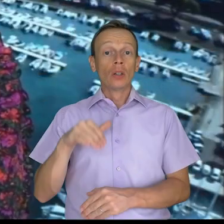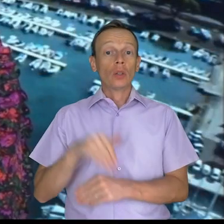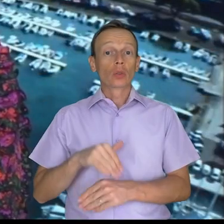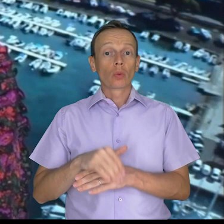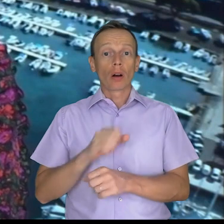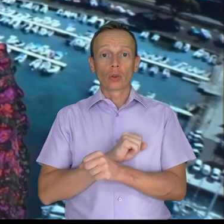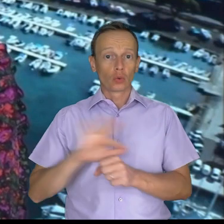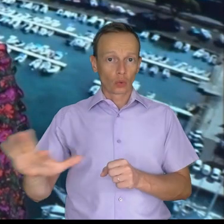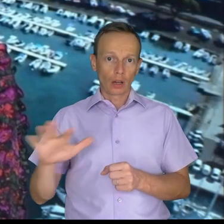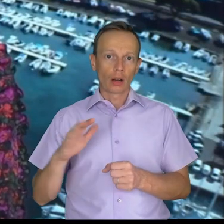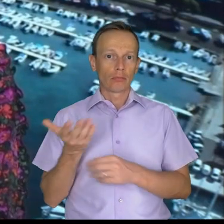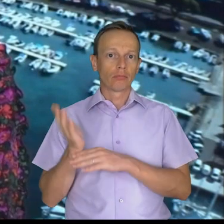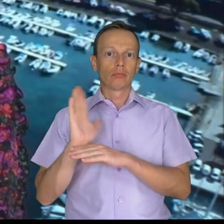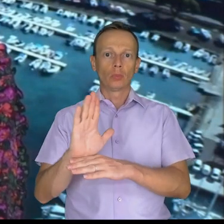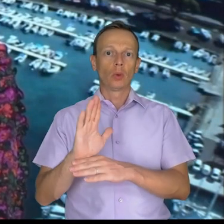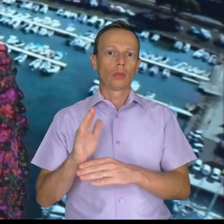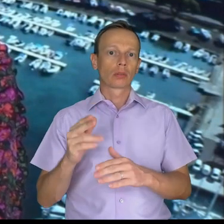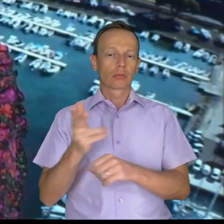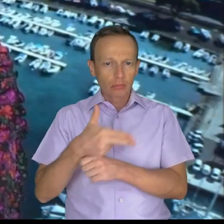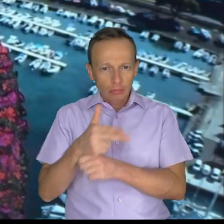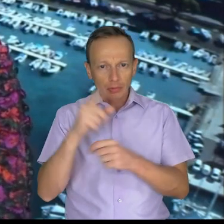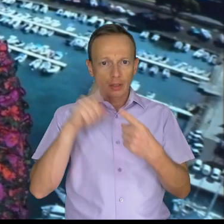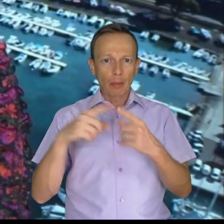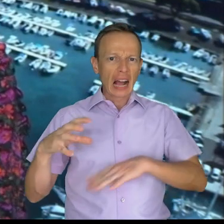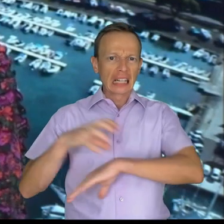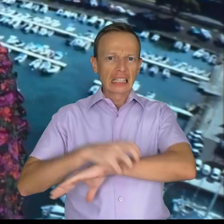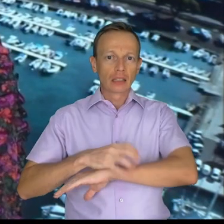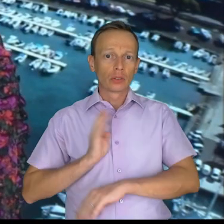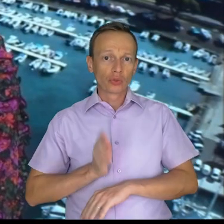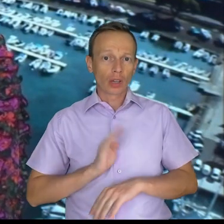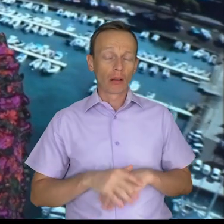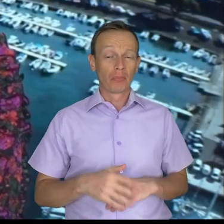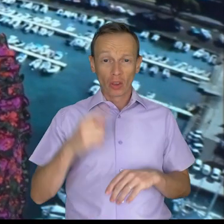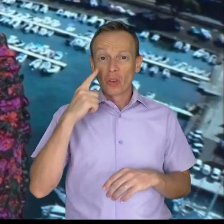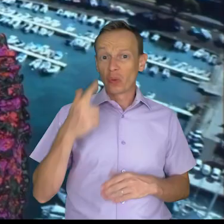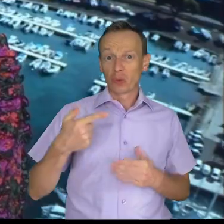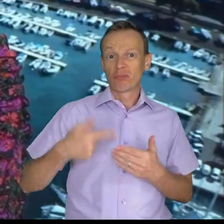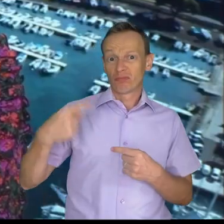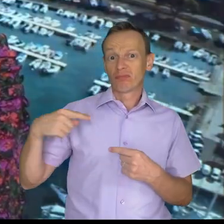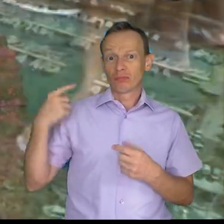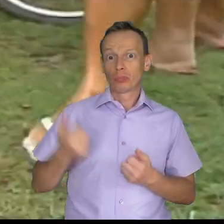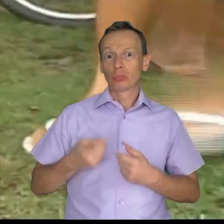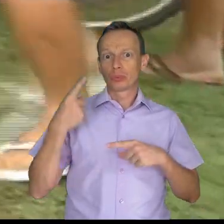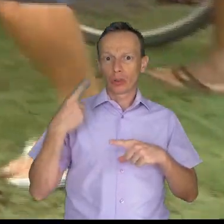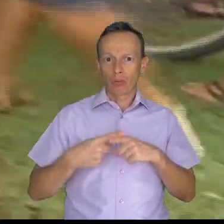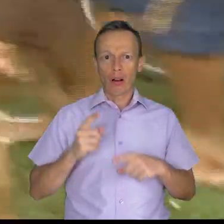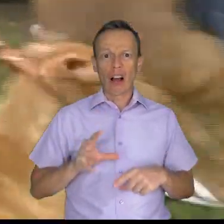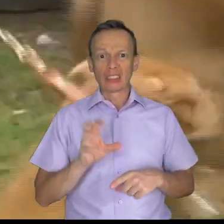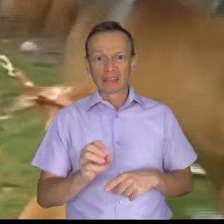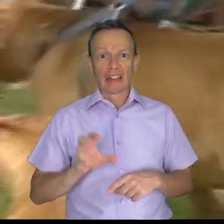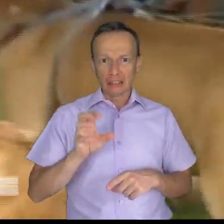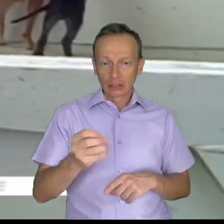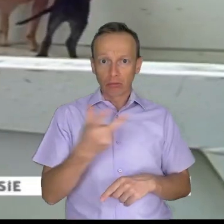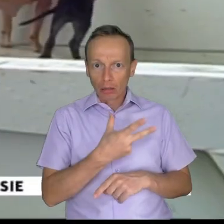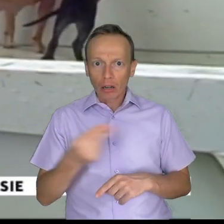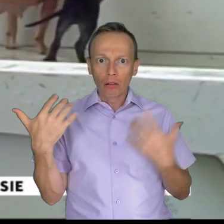nous diffuserons dans nos journaux télévisés un dossier consacré aux morsures de chiens. Les récentes affaires qui ont émaillé l'actualité du